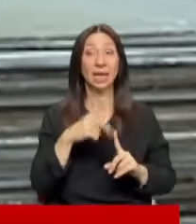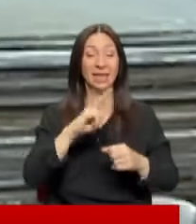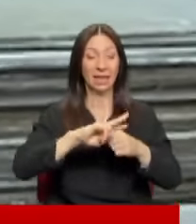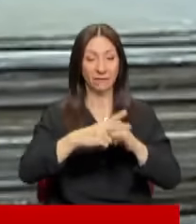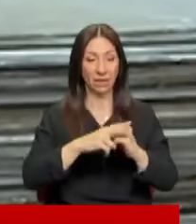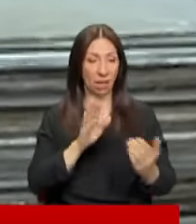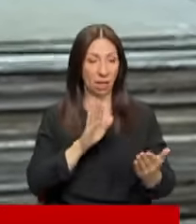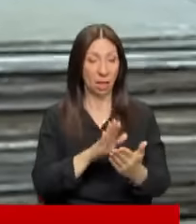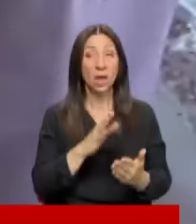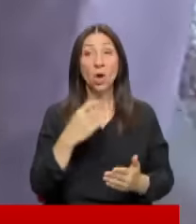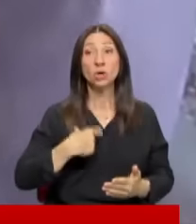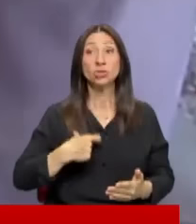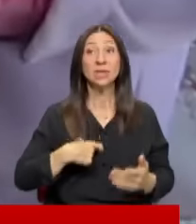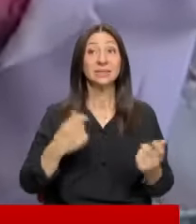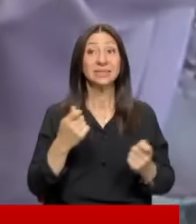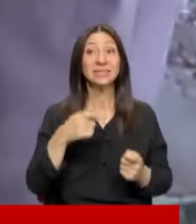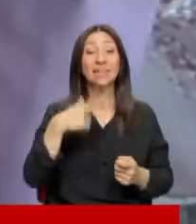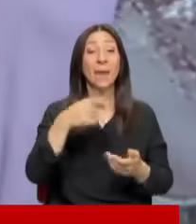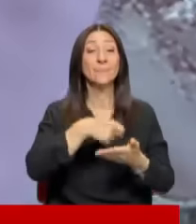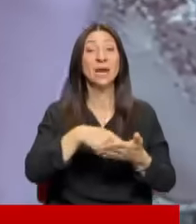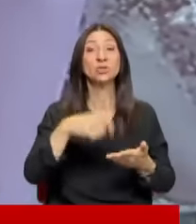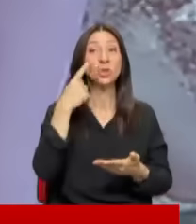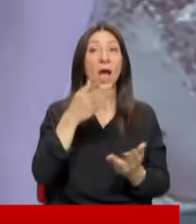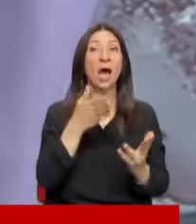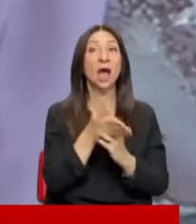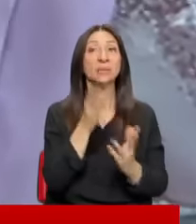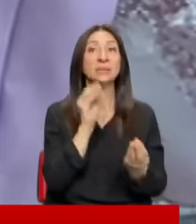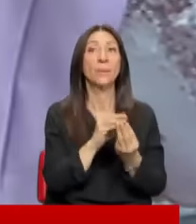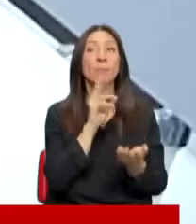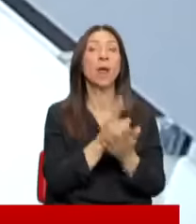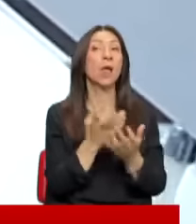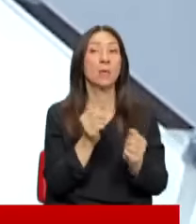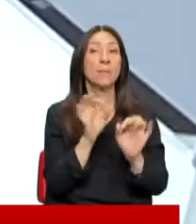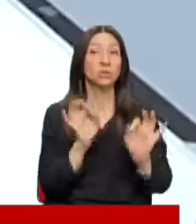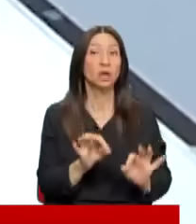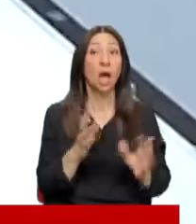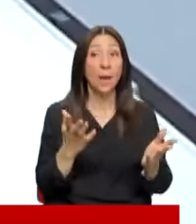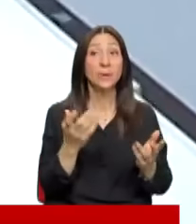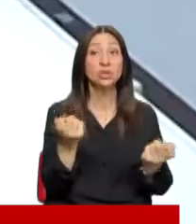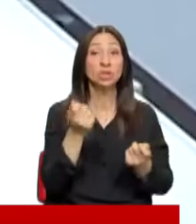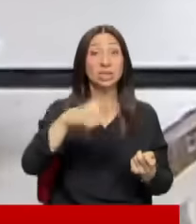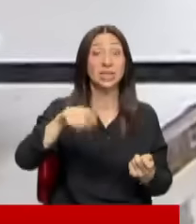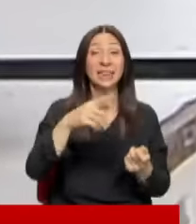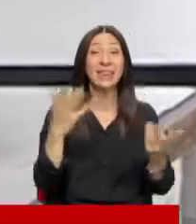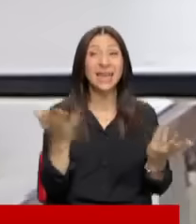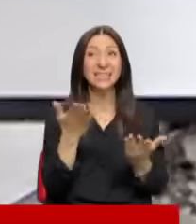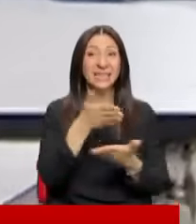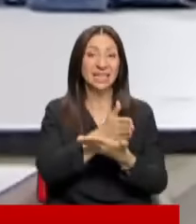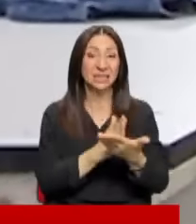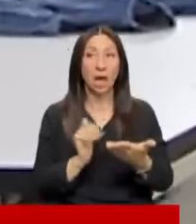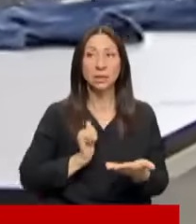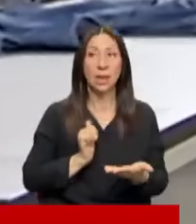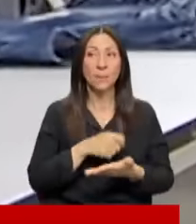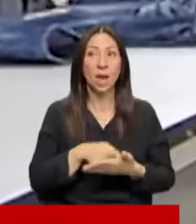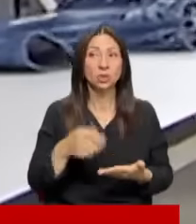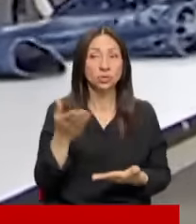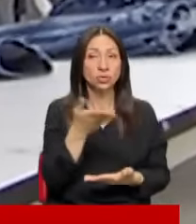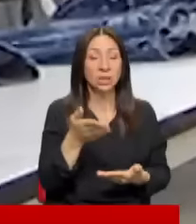hafta kaldı. Özel sektör diğer ücretler için ara zam kararlarını almaya başladı. Ancak çalışanların neredeyse yarısı asgari